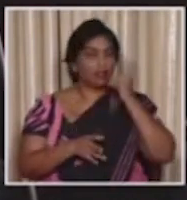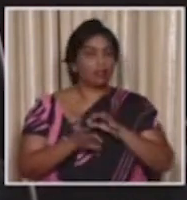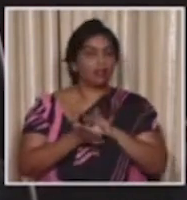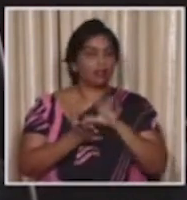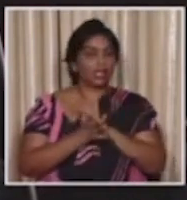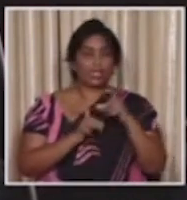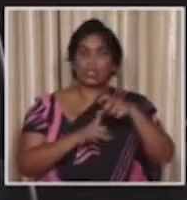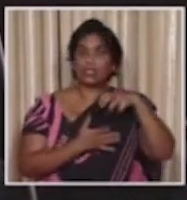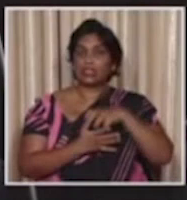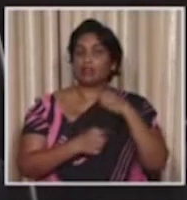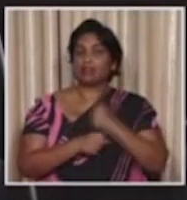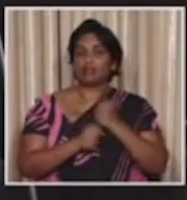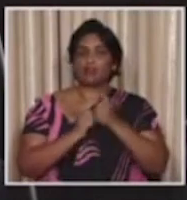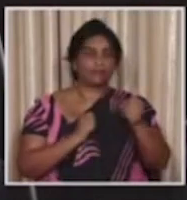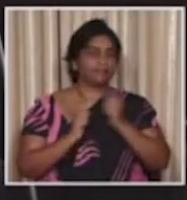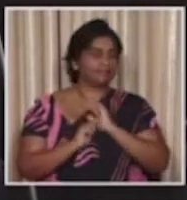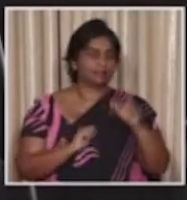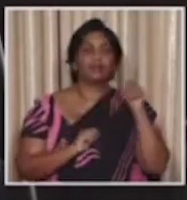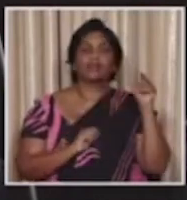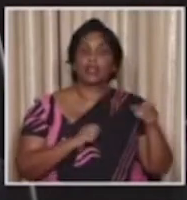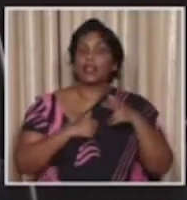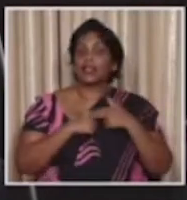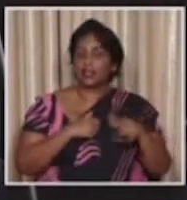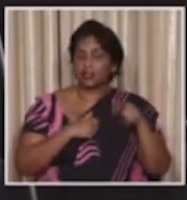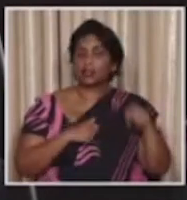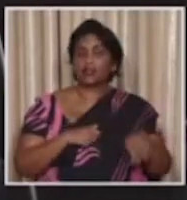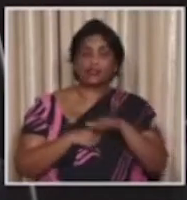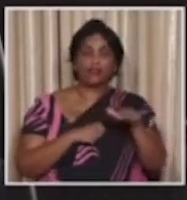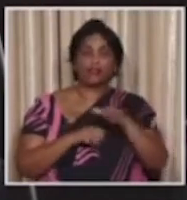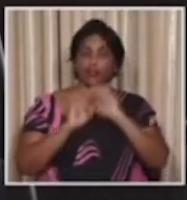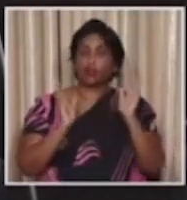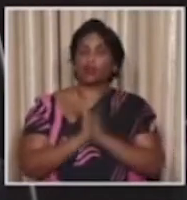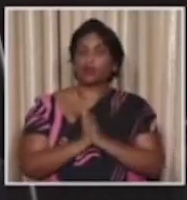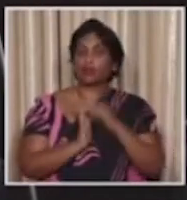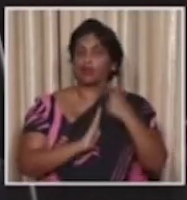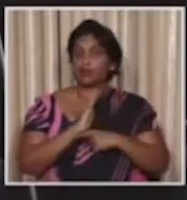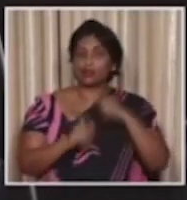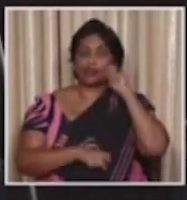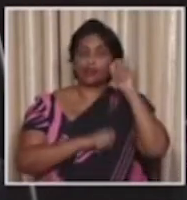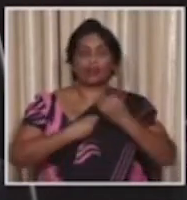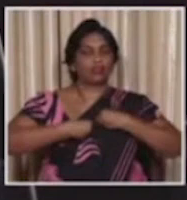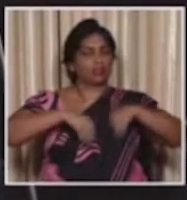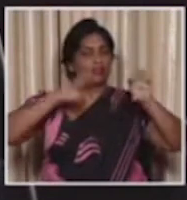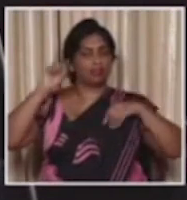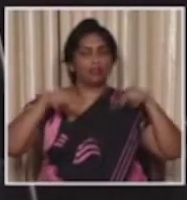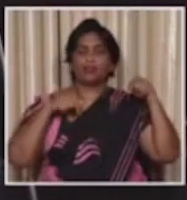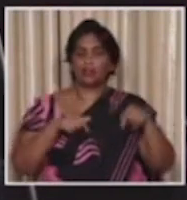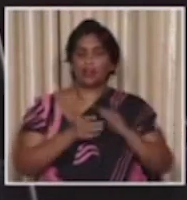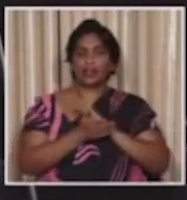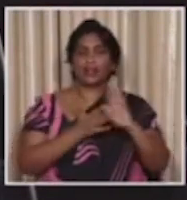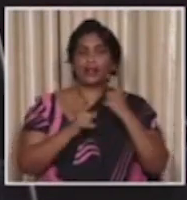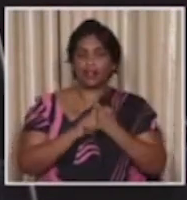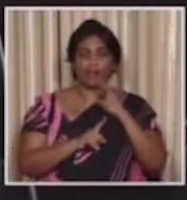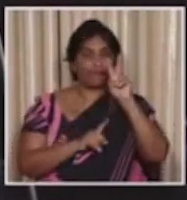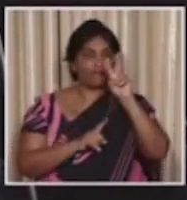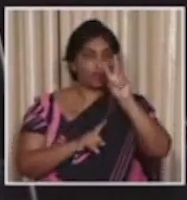අපේ දිස්ත්‍රික්කේ ඉන්න බලධාරීන් කරන්නේ නැහැ. ඒ හේතුව මේ ඉඩකඩම් ටික රටේ ඉන්න ජනතාවට බෙදනවා. දැන් මේ හෙක්ටයාර